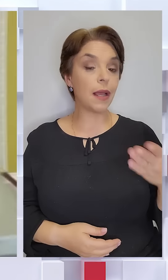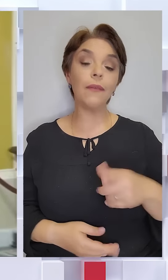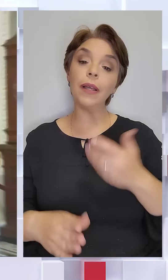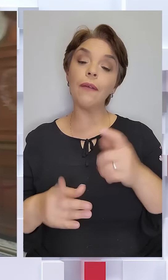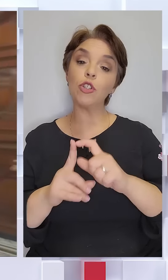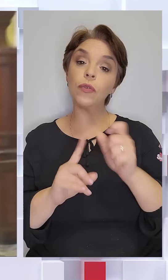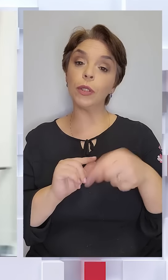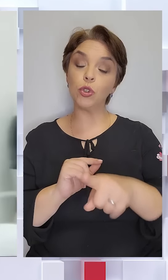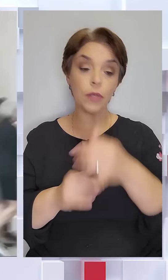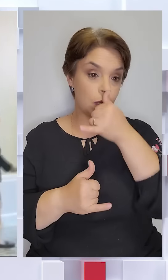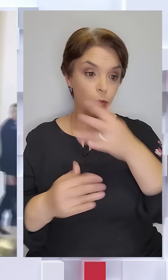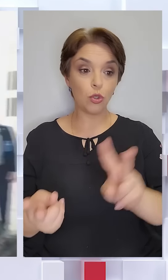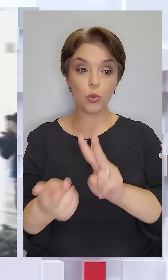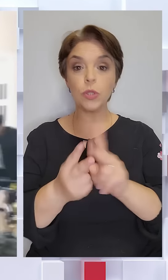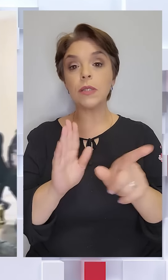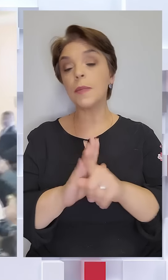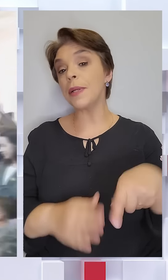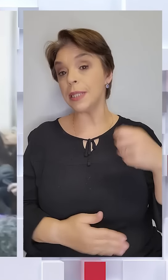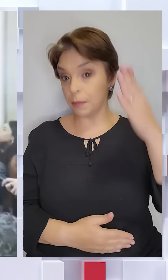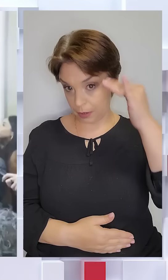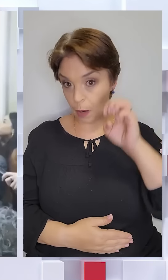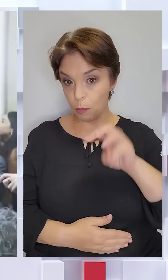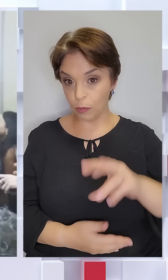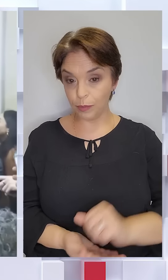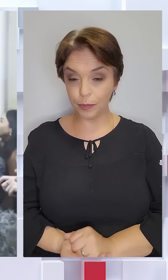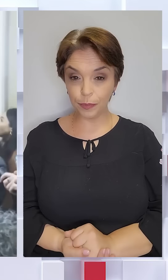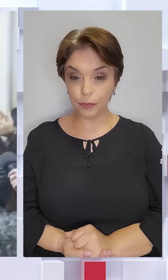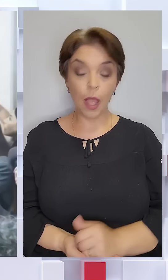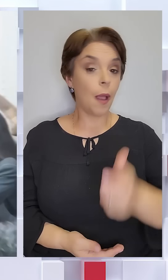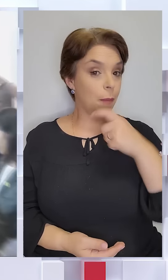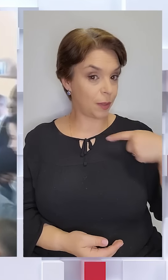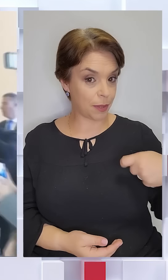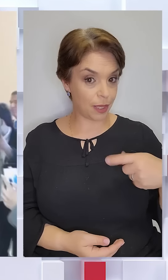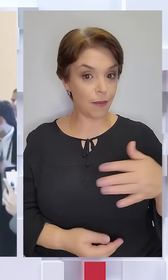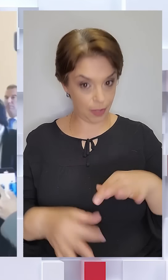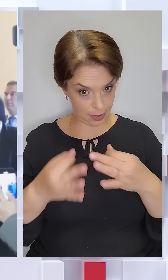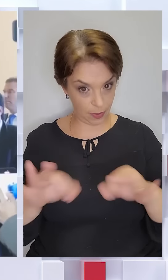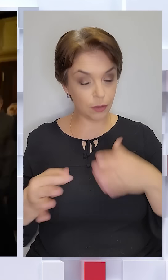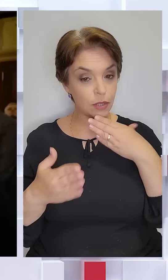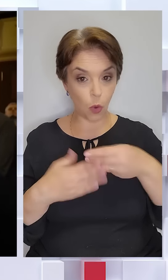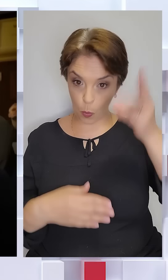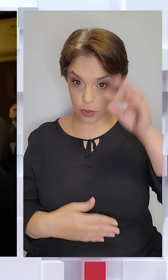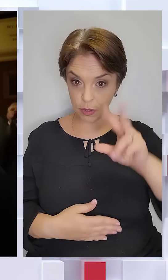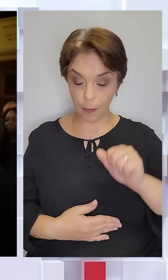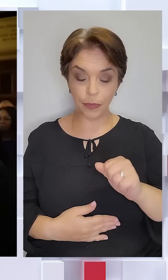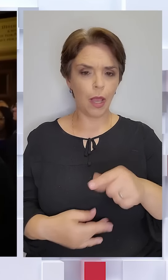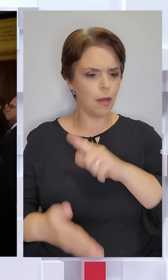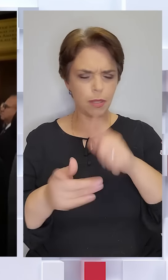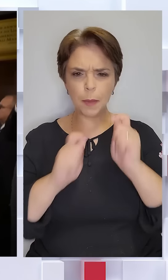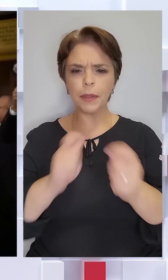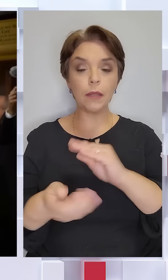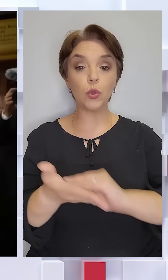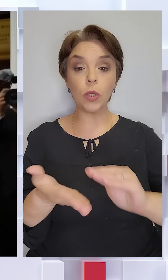ваша відповідь на те, що ви не зможете зустрітися із президентом Трампом? Пане президенте, ви звільните свого посла? Бліц запитання